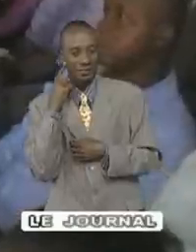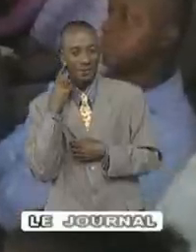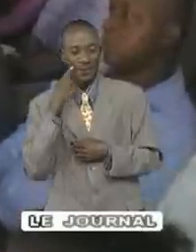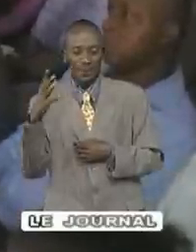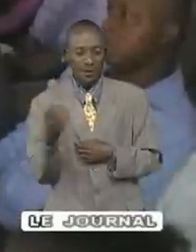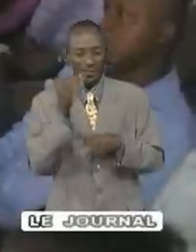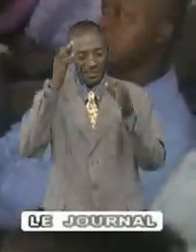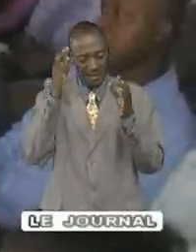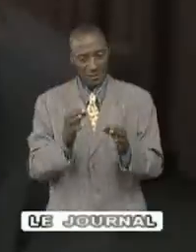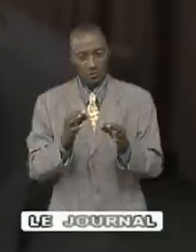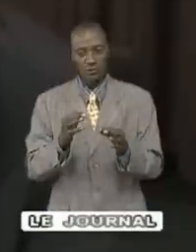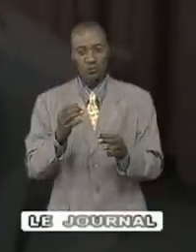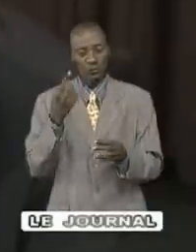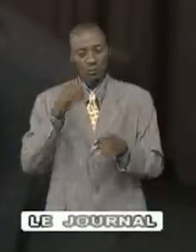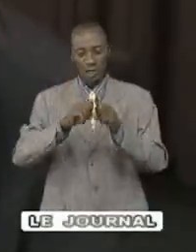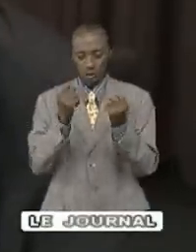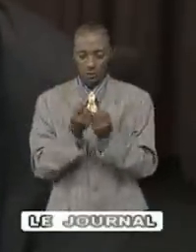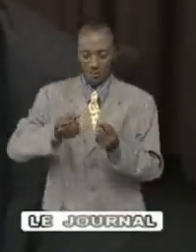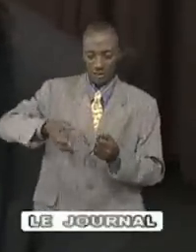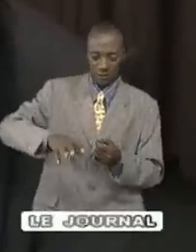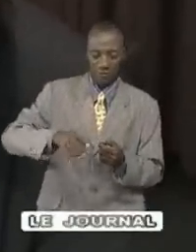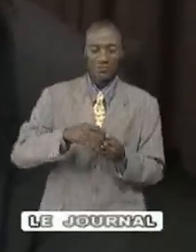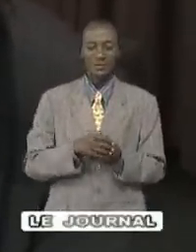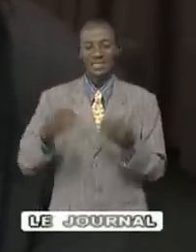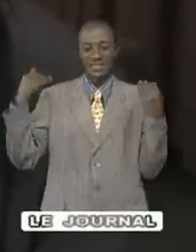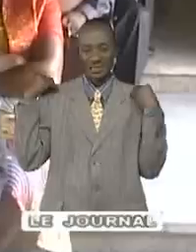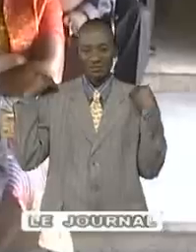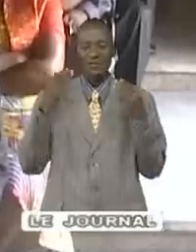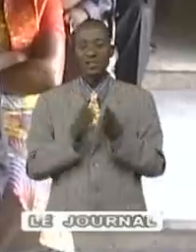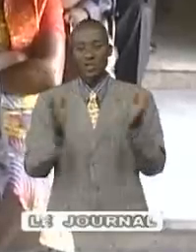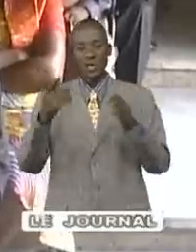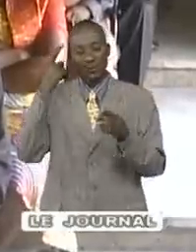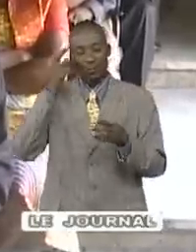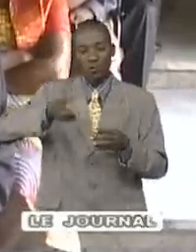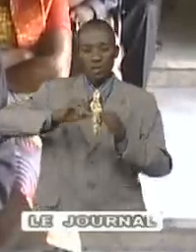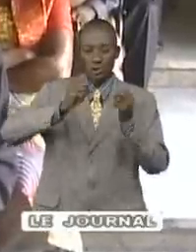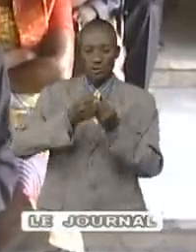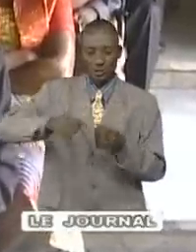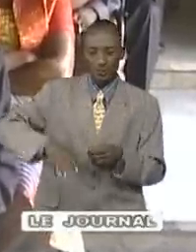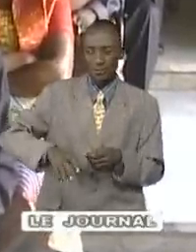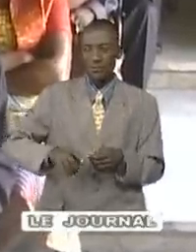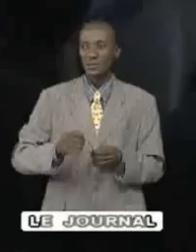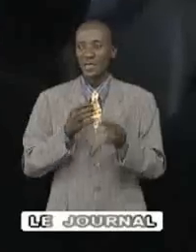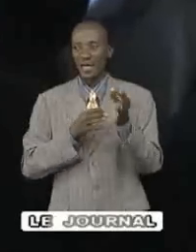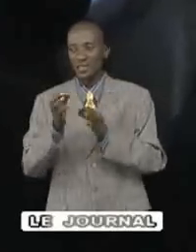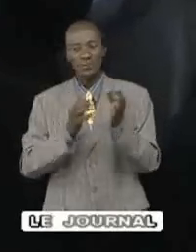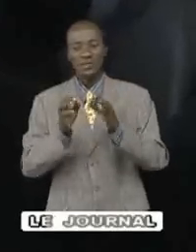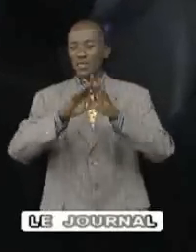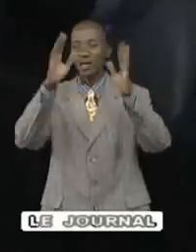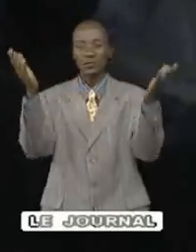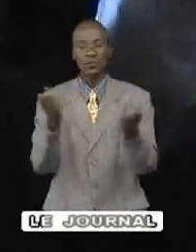prendre un élan. L'administrateur directeur général de la Régie des Eaux, Jacques Mukalai Mwema, dans son mot d'introduction, a expliqué à